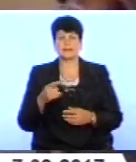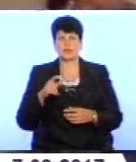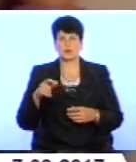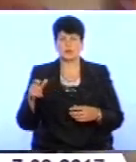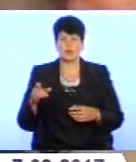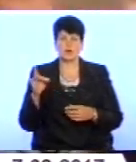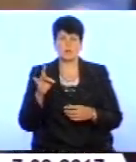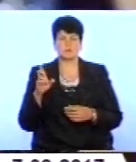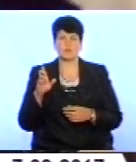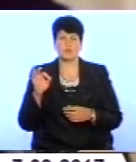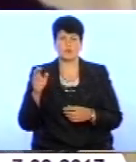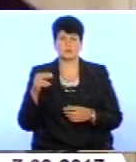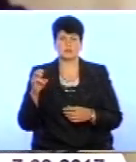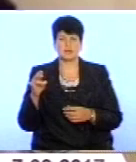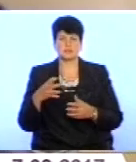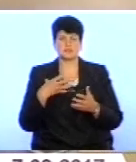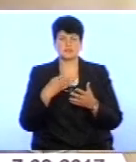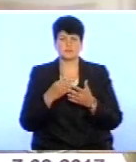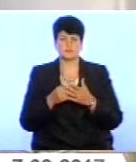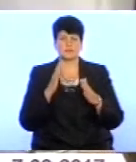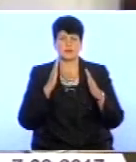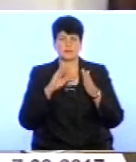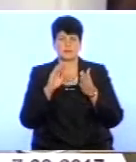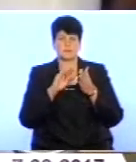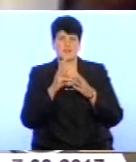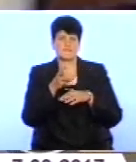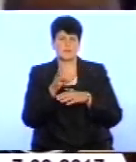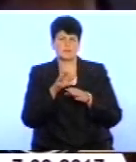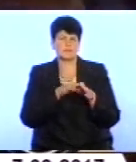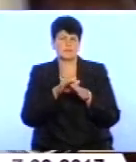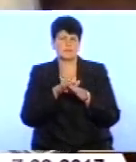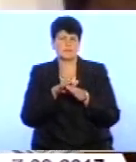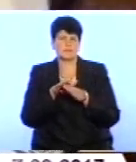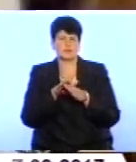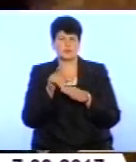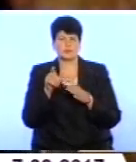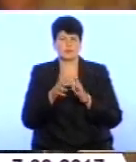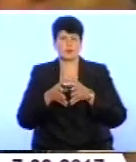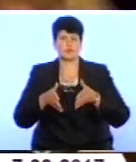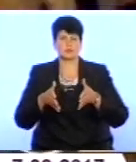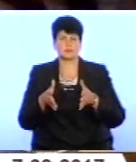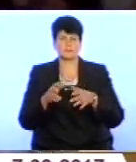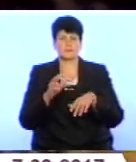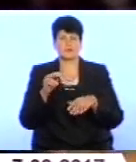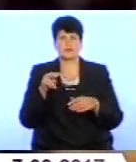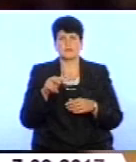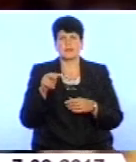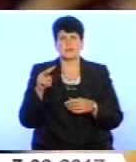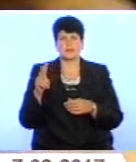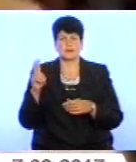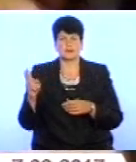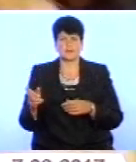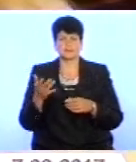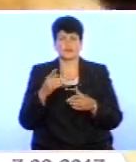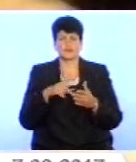Тернополянин Роман Боднар на своїй сторінці у Фейсбук виклав відео переповненого людьми коридору перед кабінетами лікарсько-консультативної